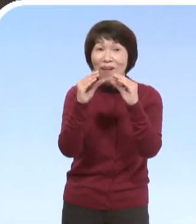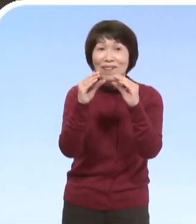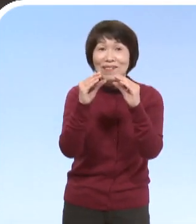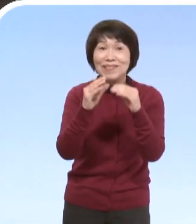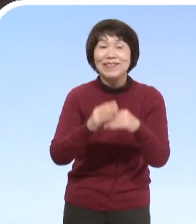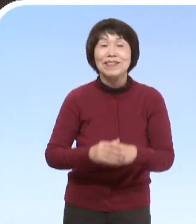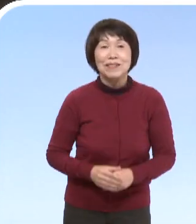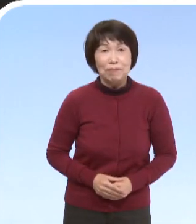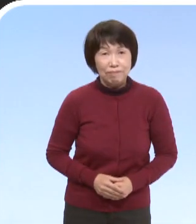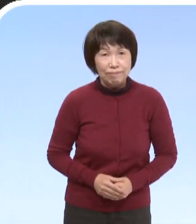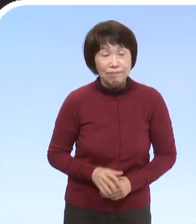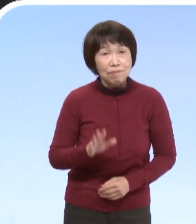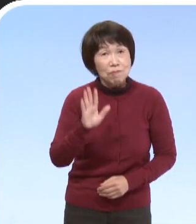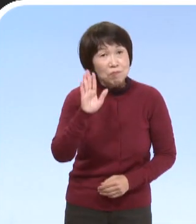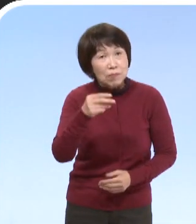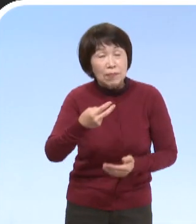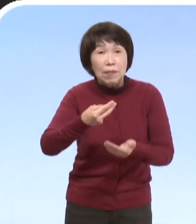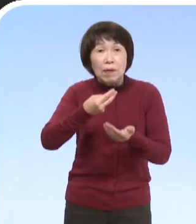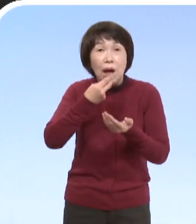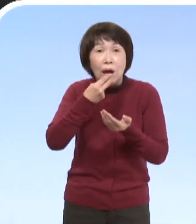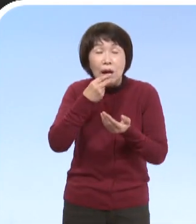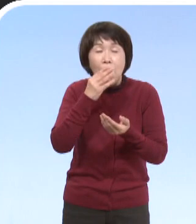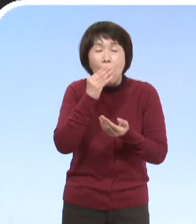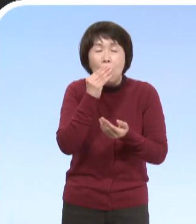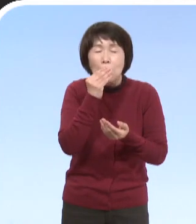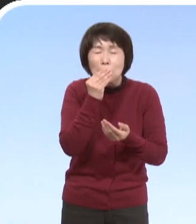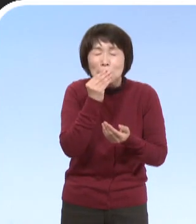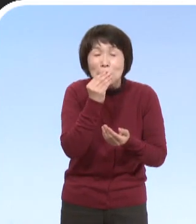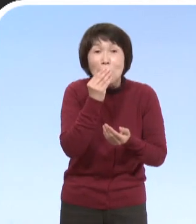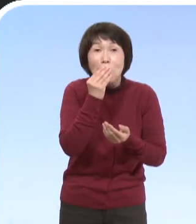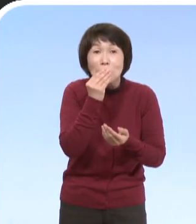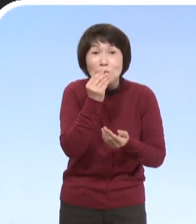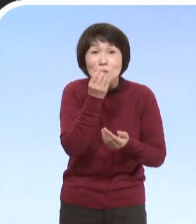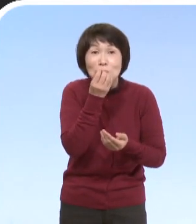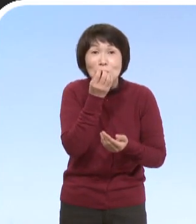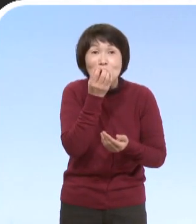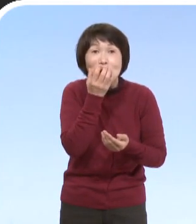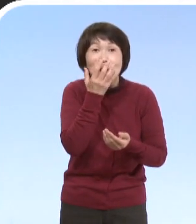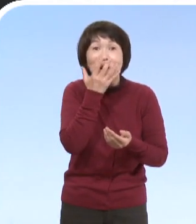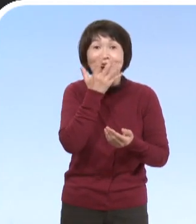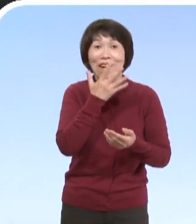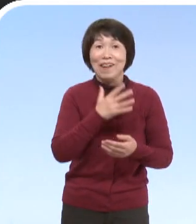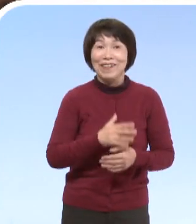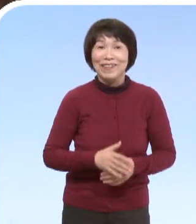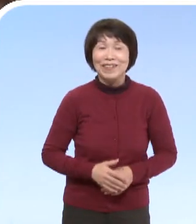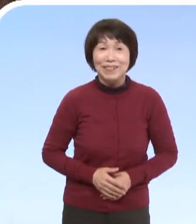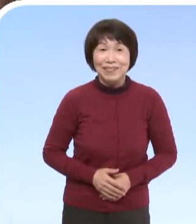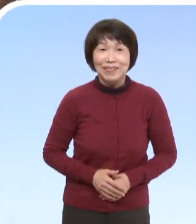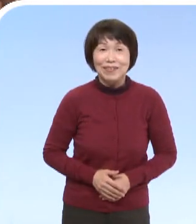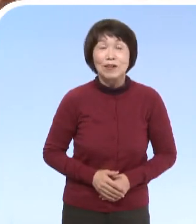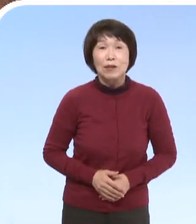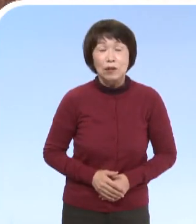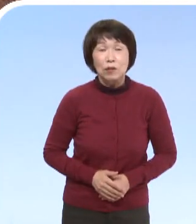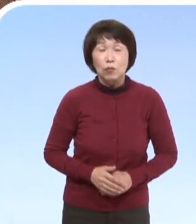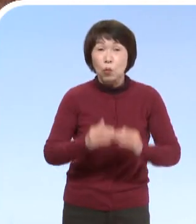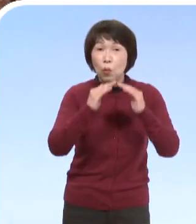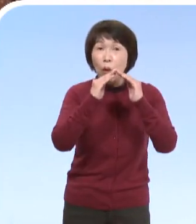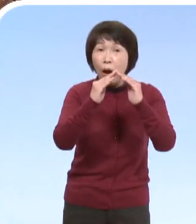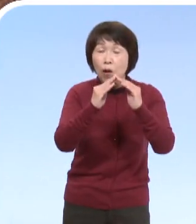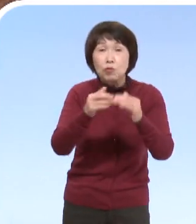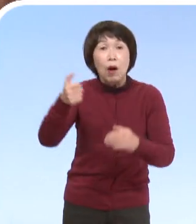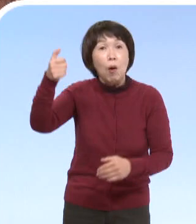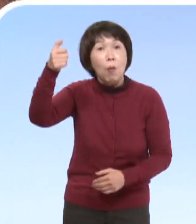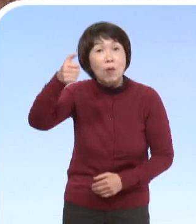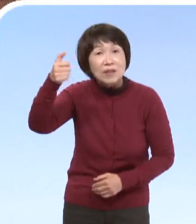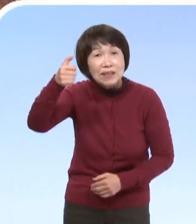ね。 噛んだ時にすっごい肉汁が出てきてすごくジューシーですね。 おじいさんの代